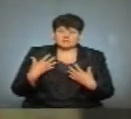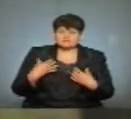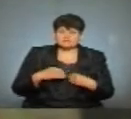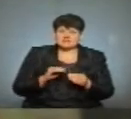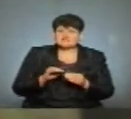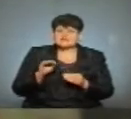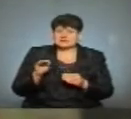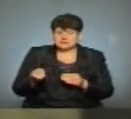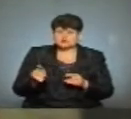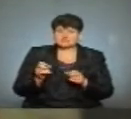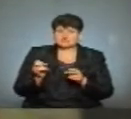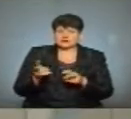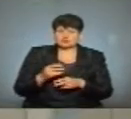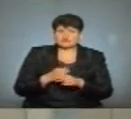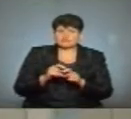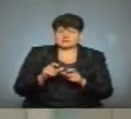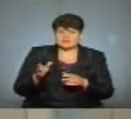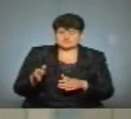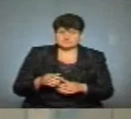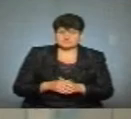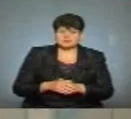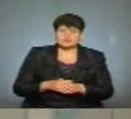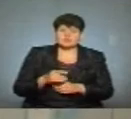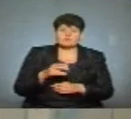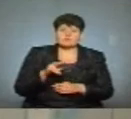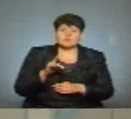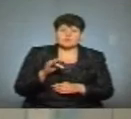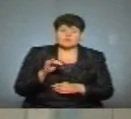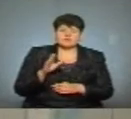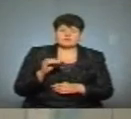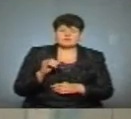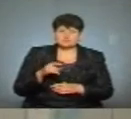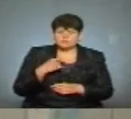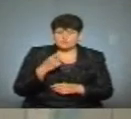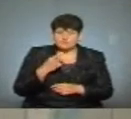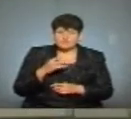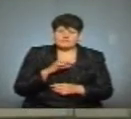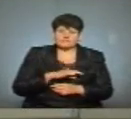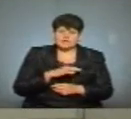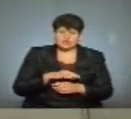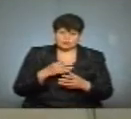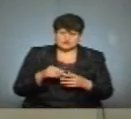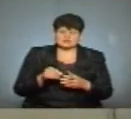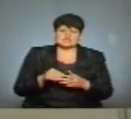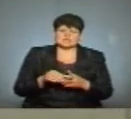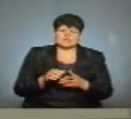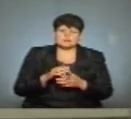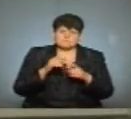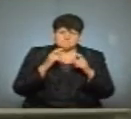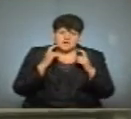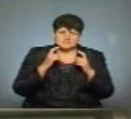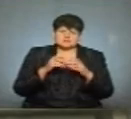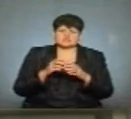відклала, щоб викинути в аптеці. За словами провізорки аптеки Світлани Яськів, використані маски і рукавиці із аптеки